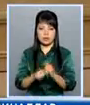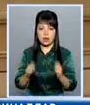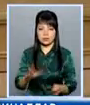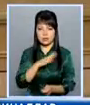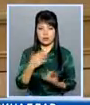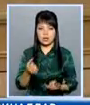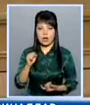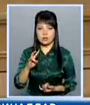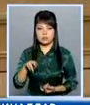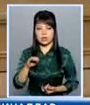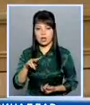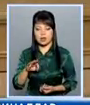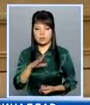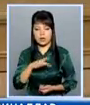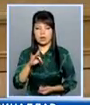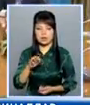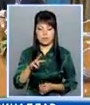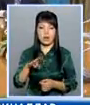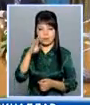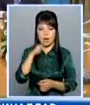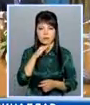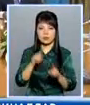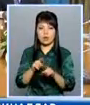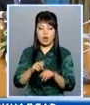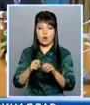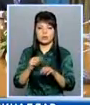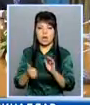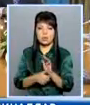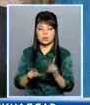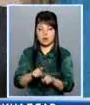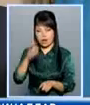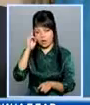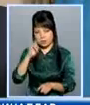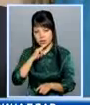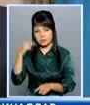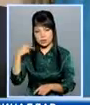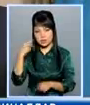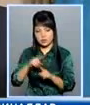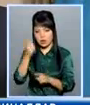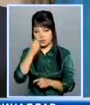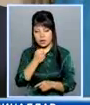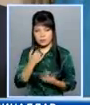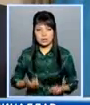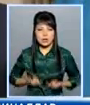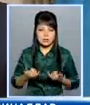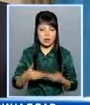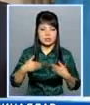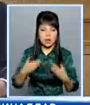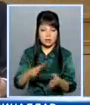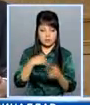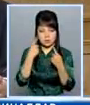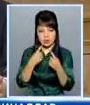Анджело Садано Рим папасы 16-шы Бенедикттің қазақ президентіне сәлемін жеткізді. Ватикан біздің еліміз біздің конфессиялық